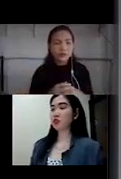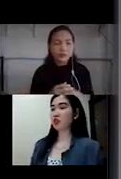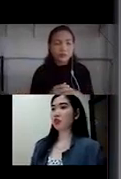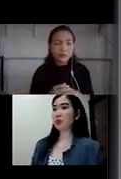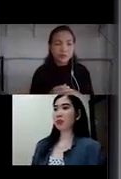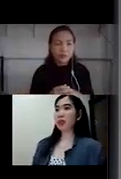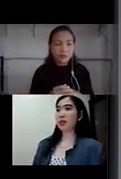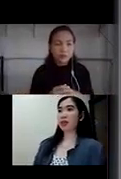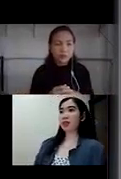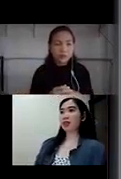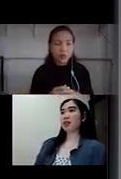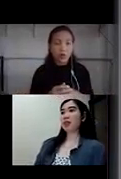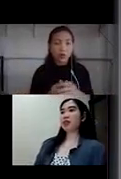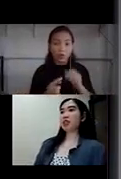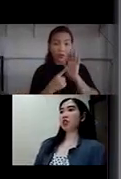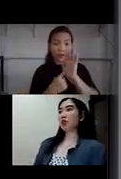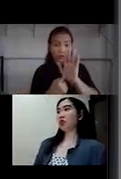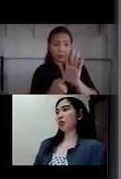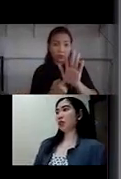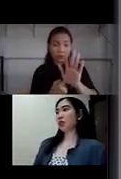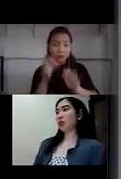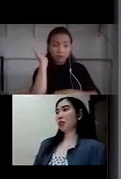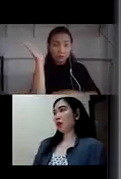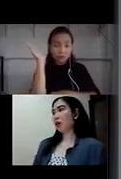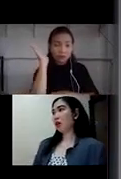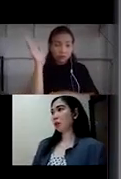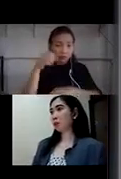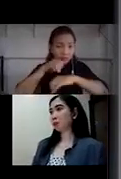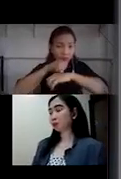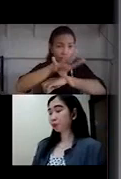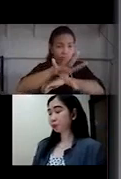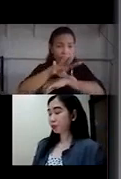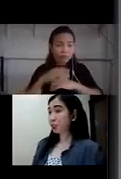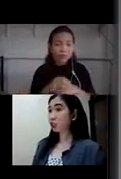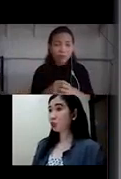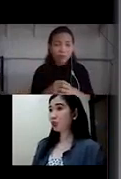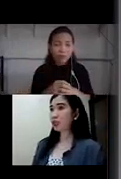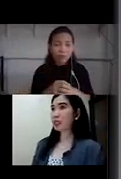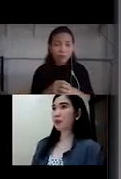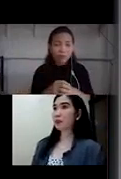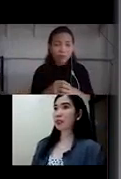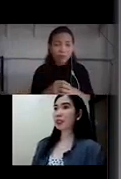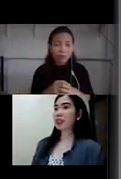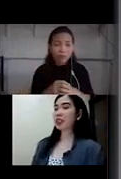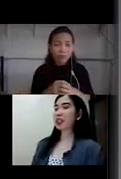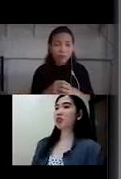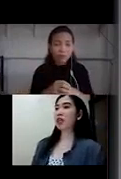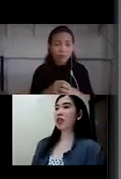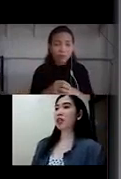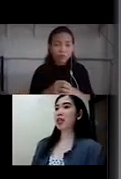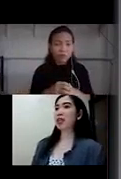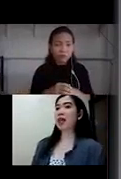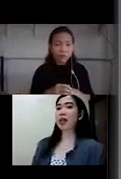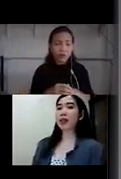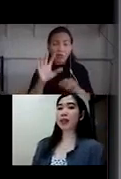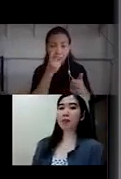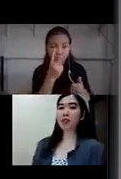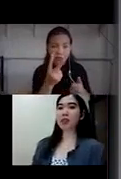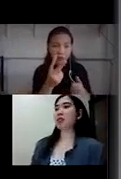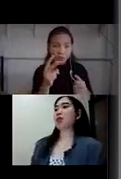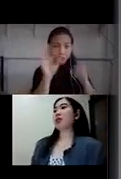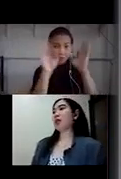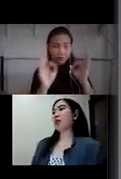ganito po yung mangyayari. Ganito po yung magiging itsura niya pag tinignan nyo siya sa sent